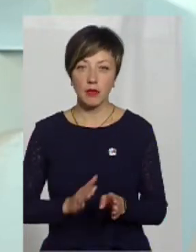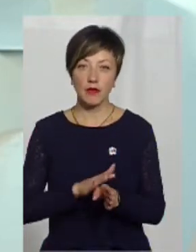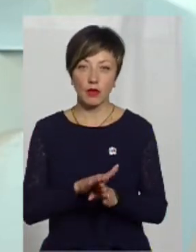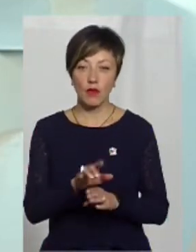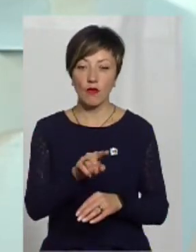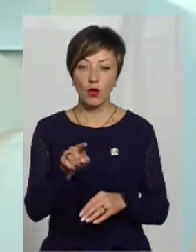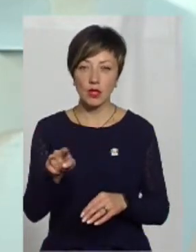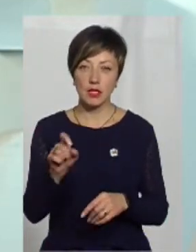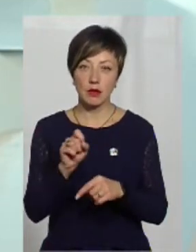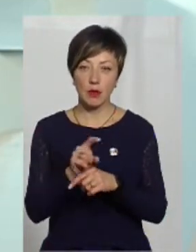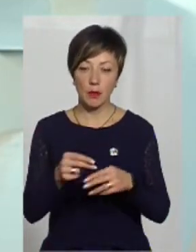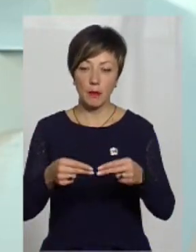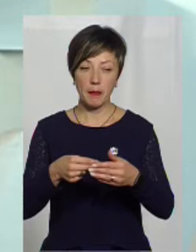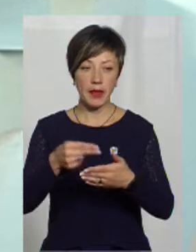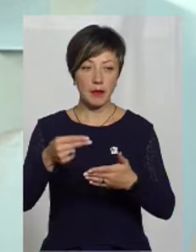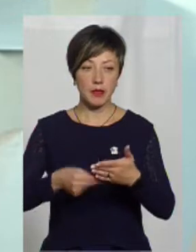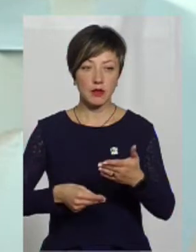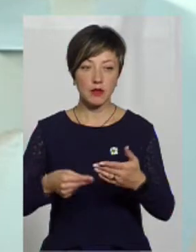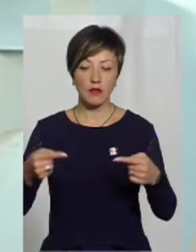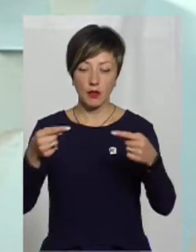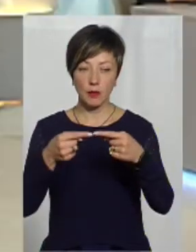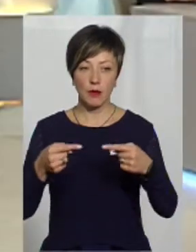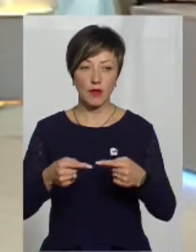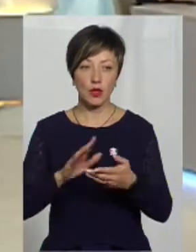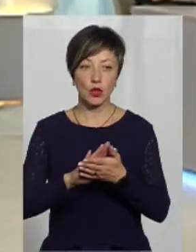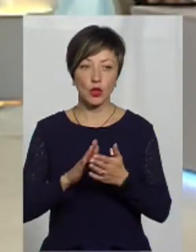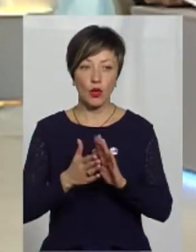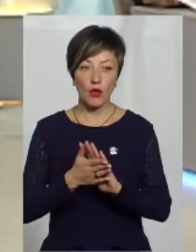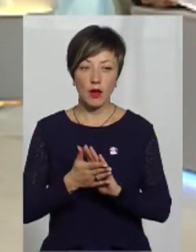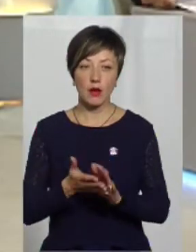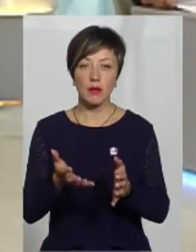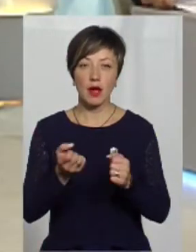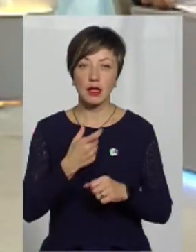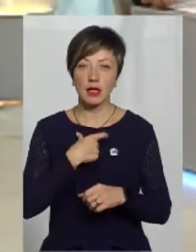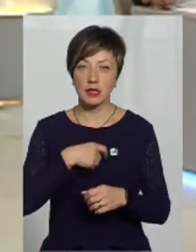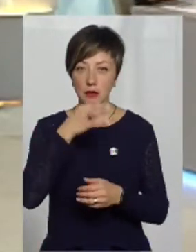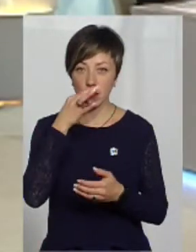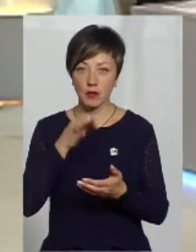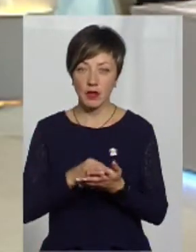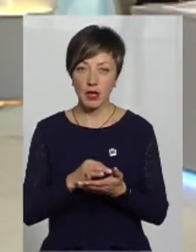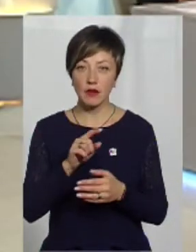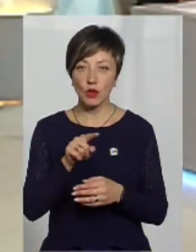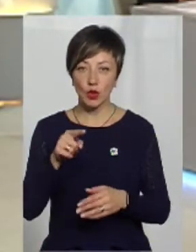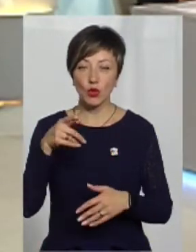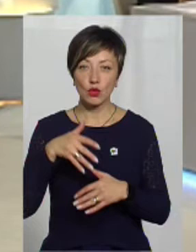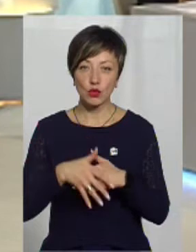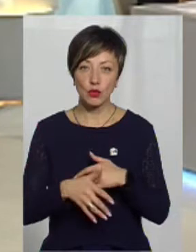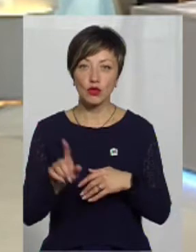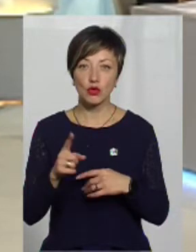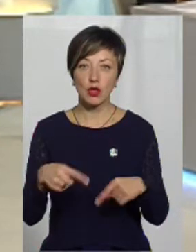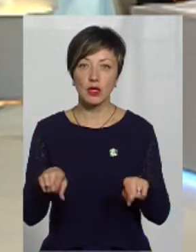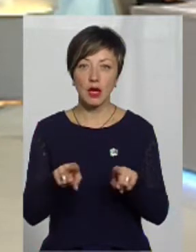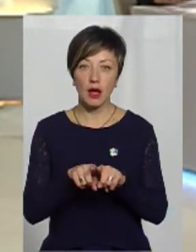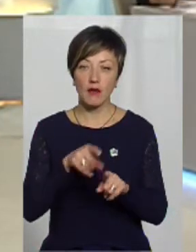вони з замовником підписували відповідні договори, вони брали на себе відповідальність і вони розуміють, що